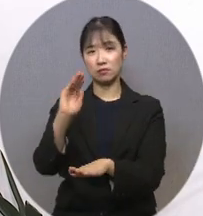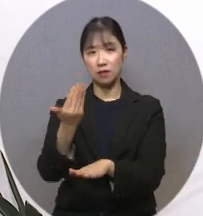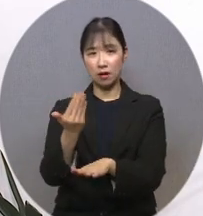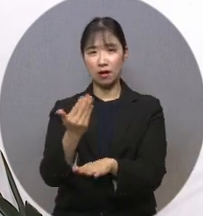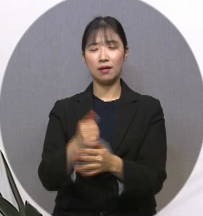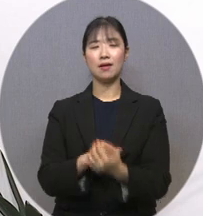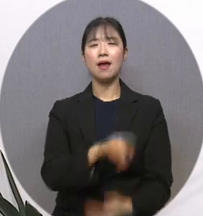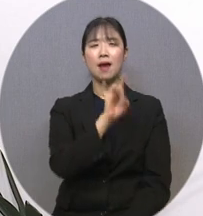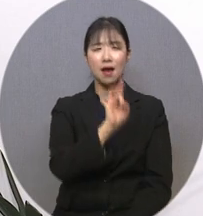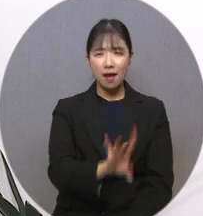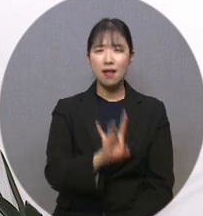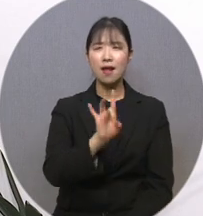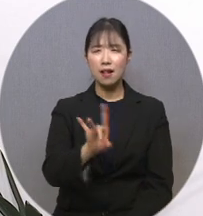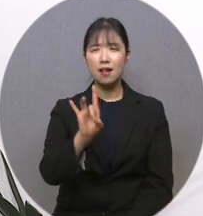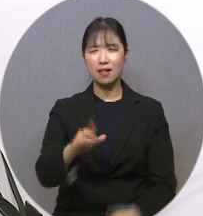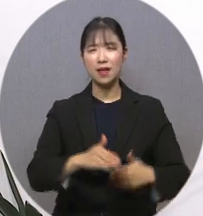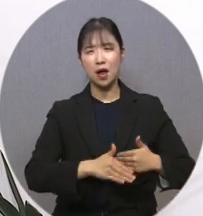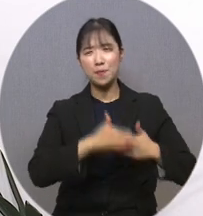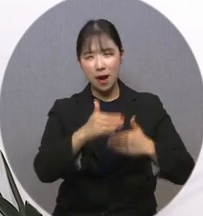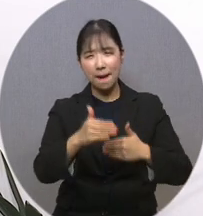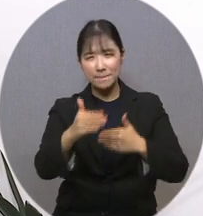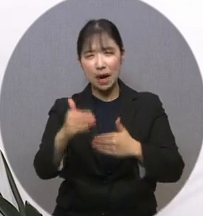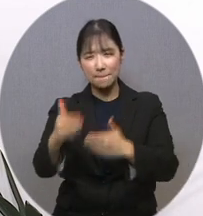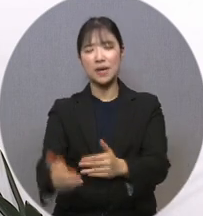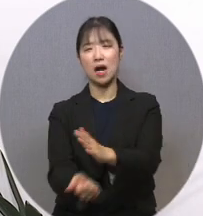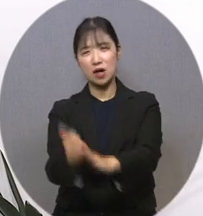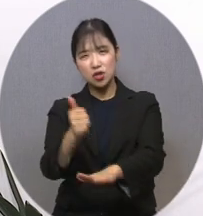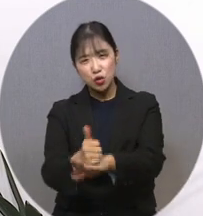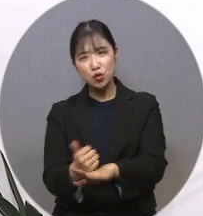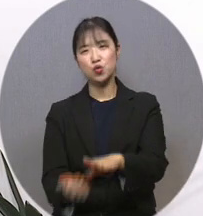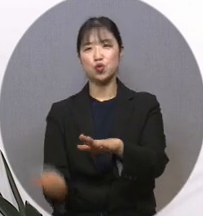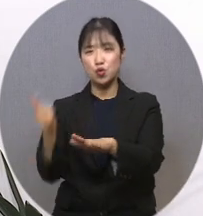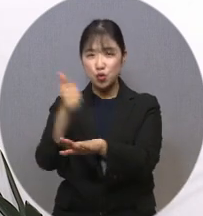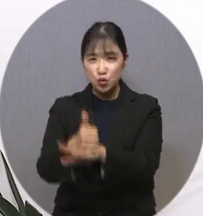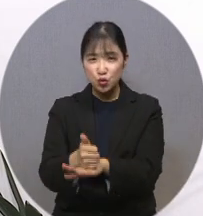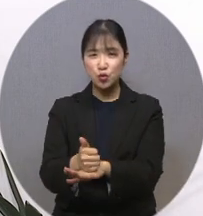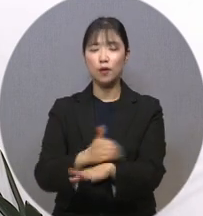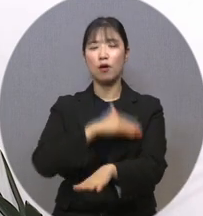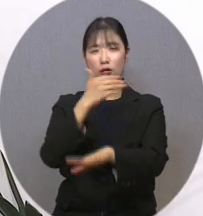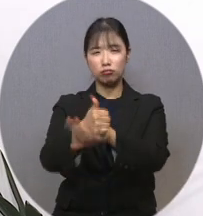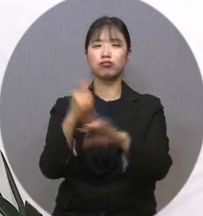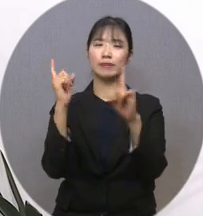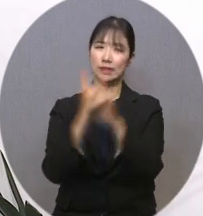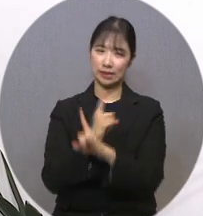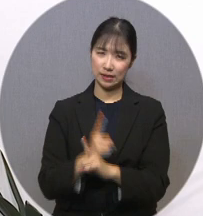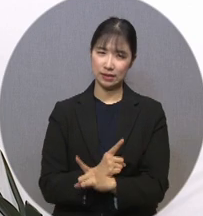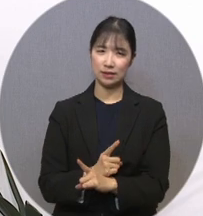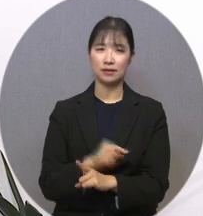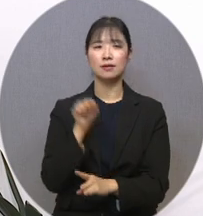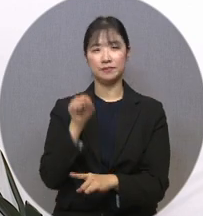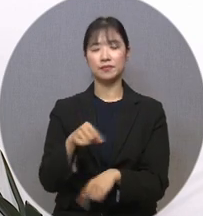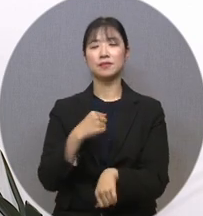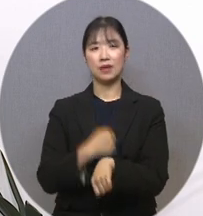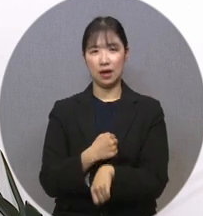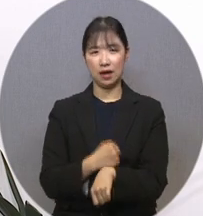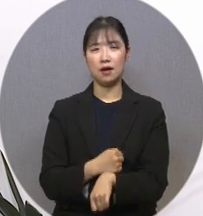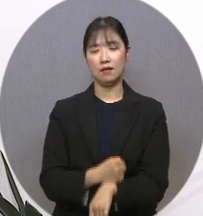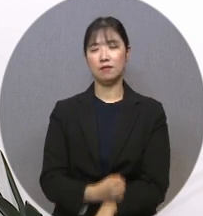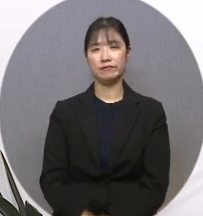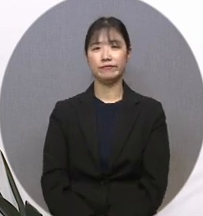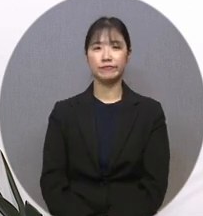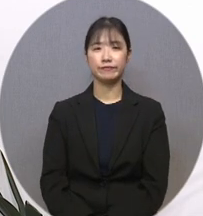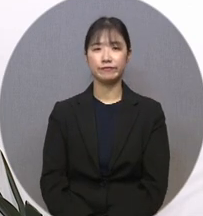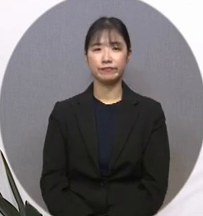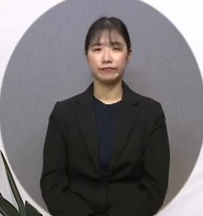그래서 하나씩 성취해 나가면서 또 그 개선해 나가는 그런 효능감을 맛보면서 할 수 있는